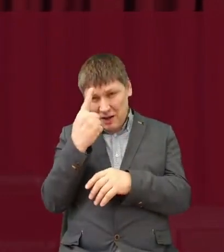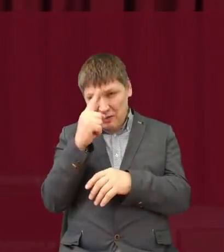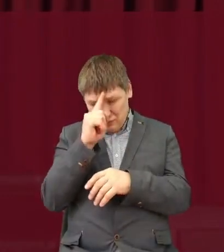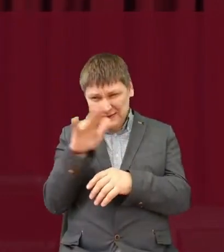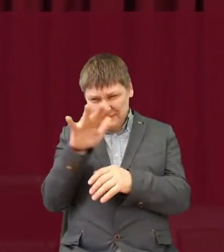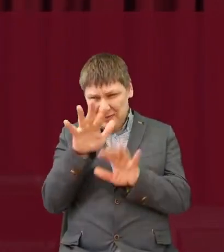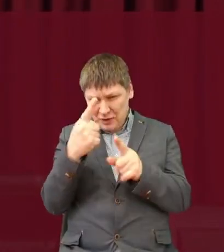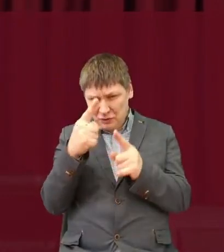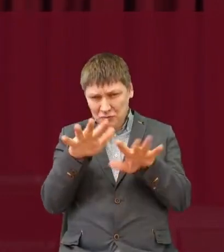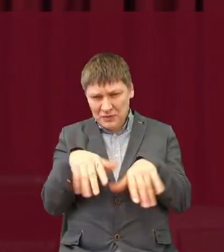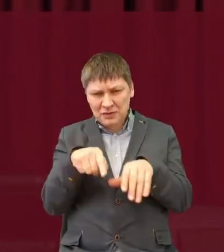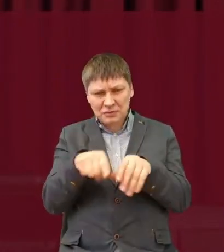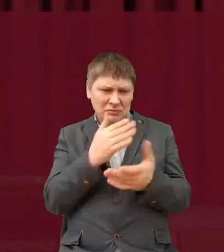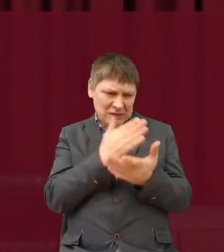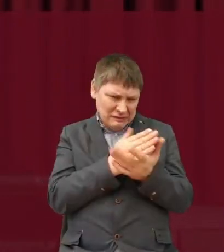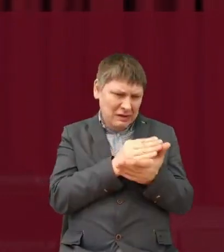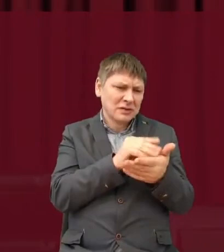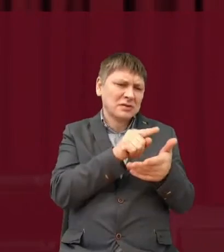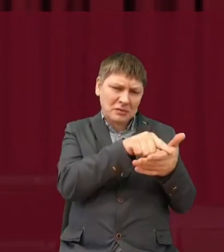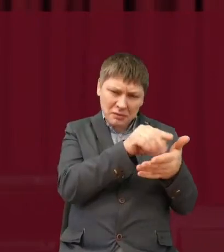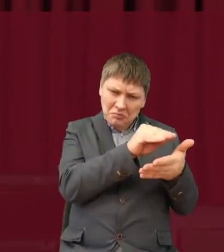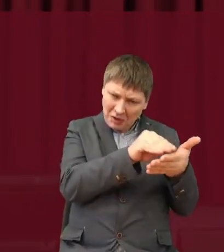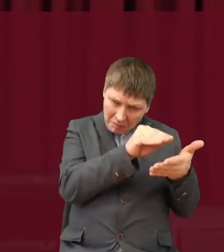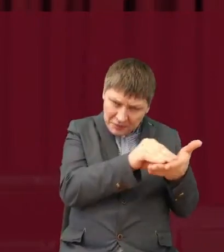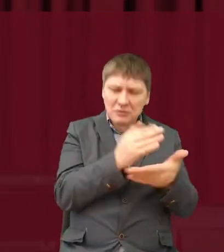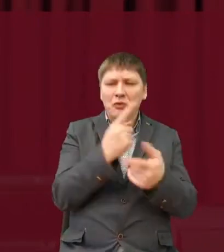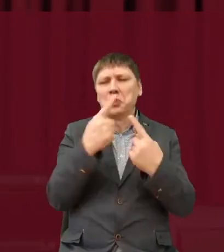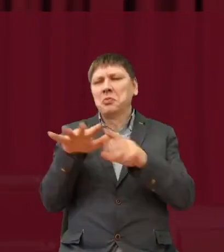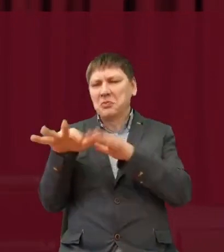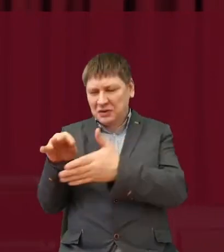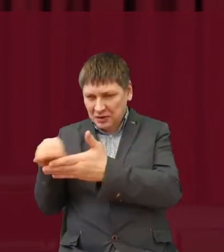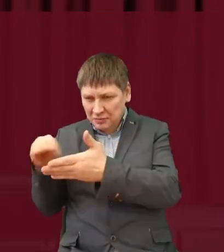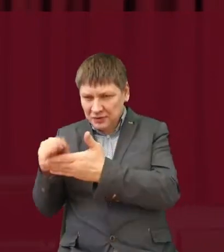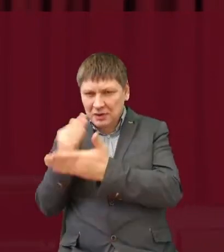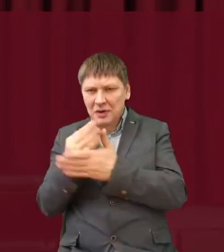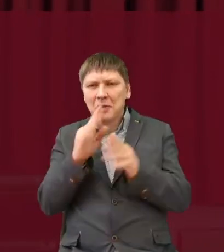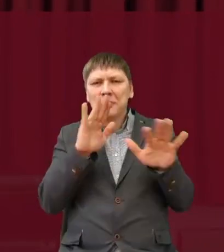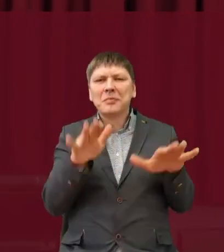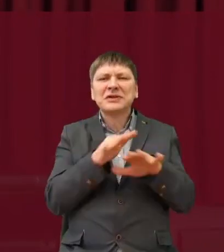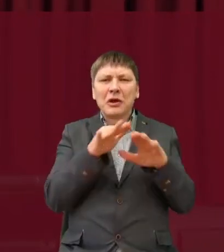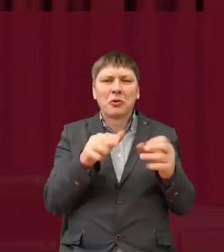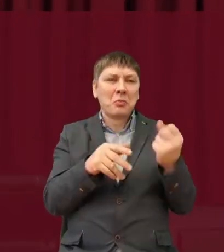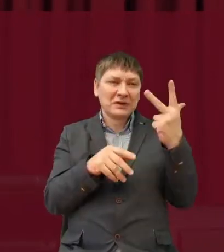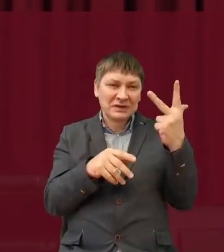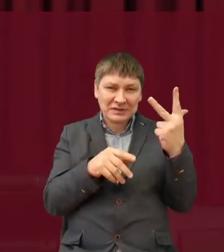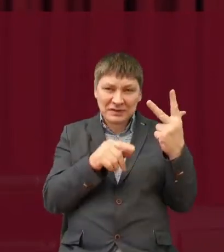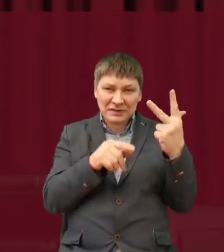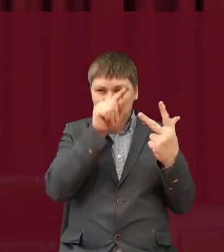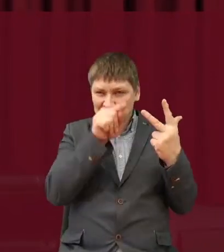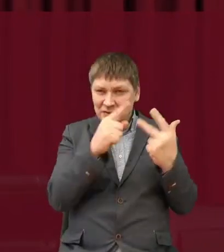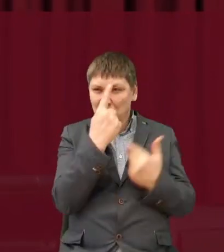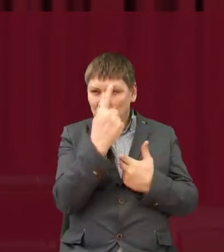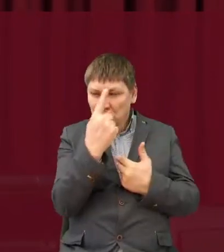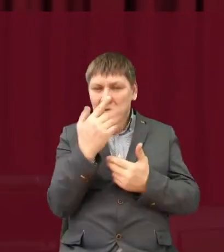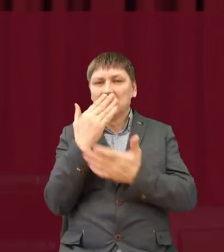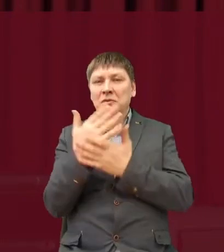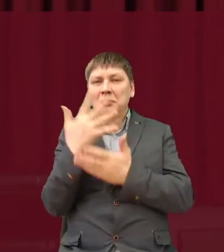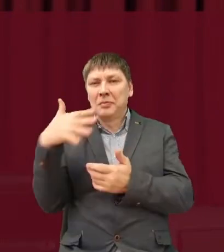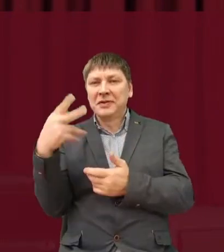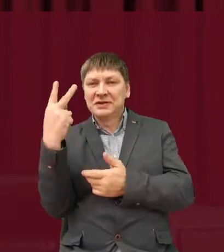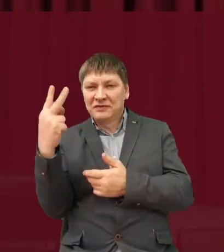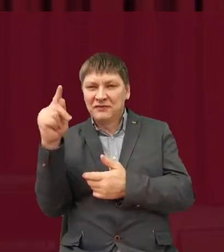повторяется в двух местах салон 13-1 псалом 52